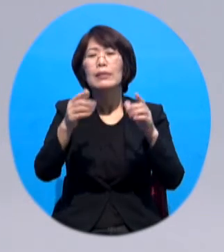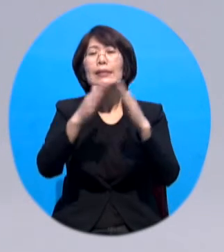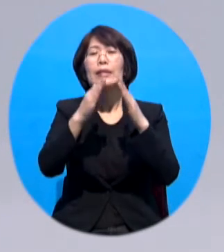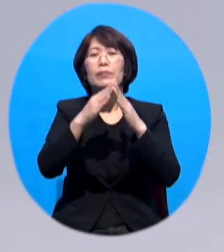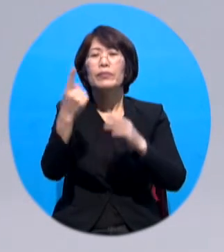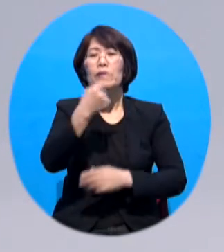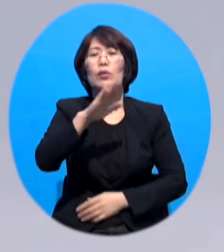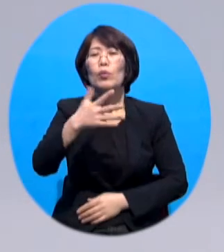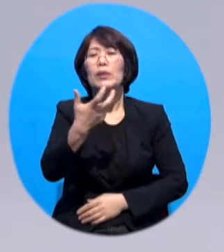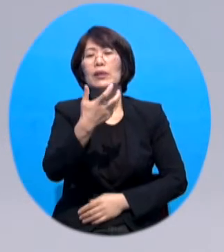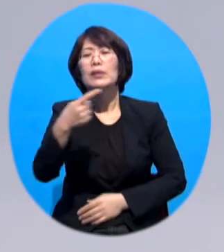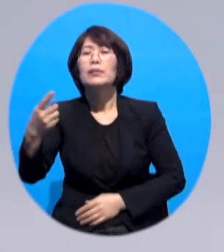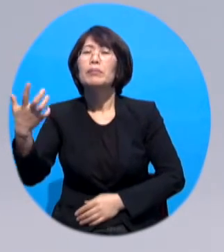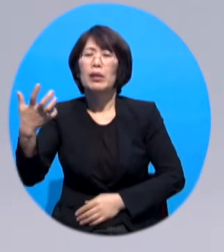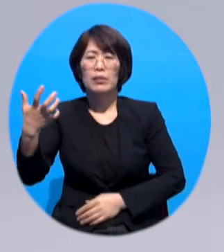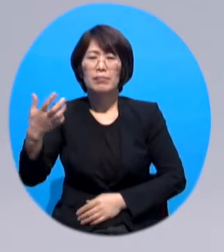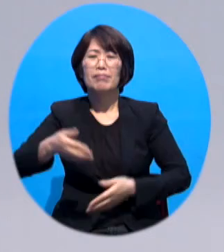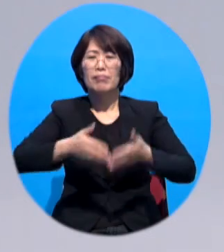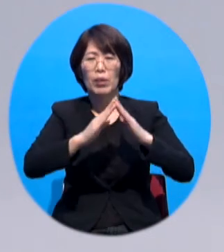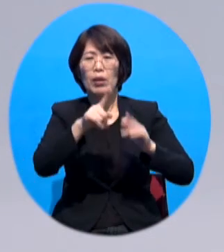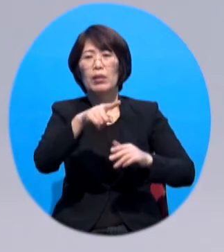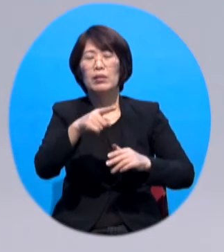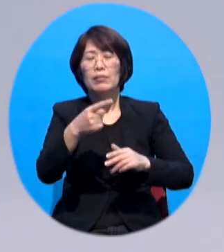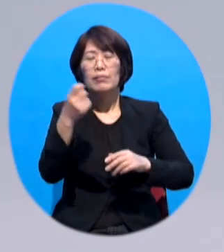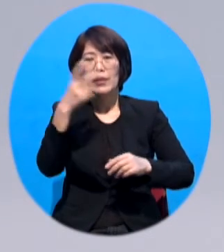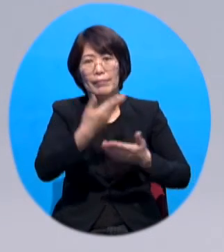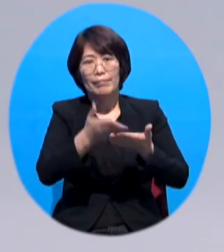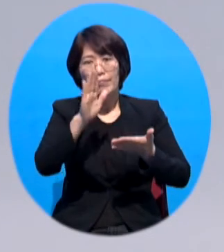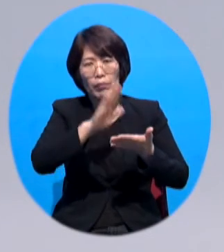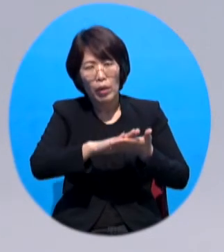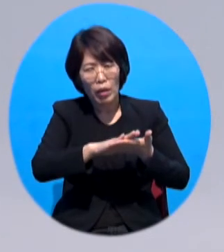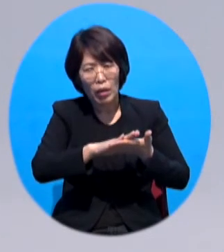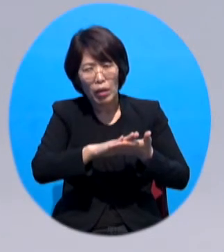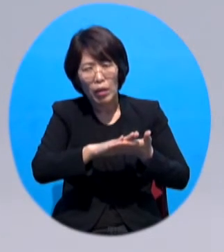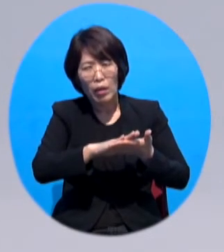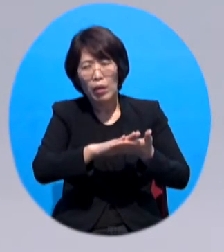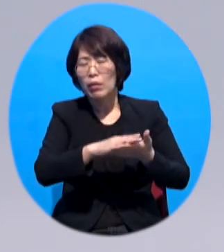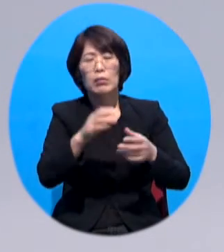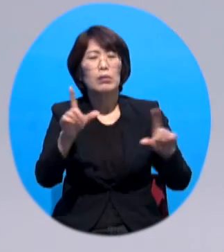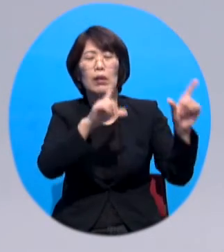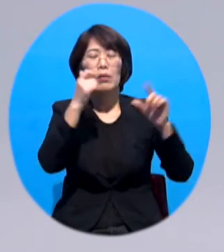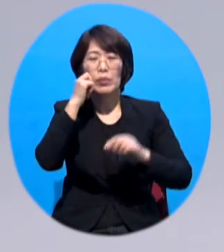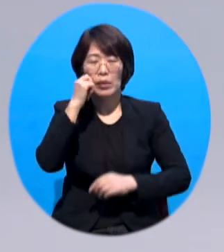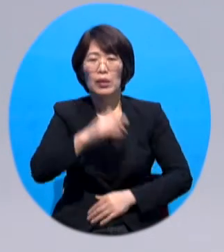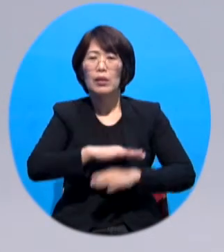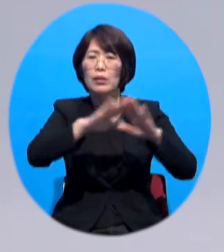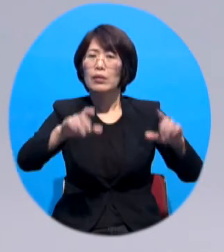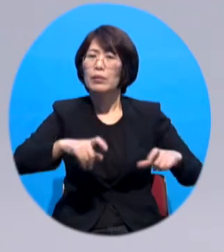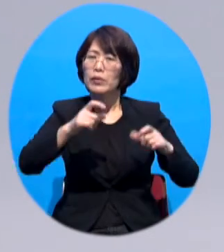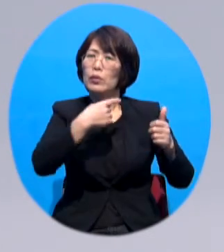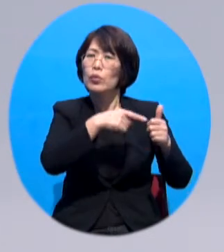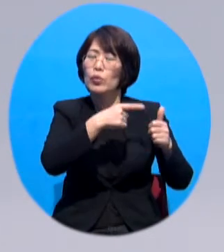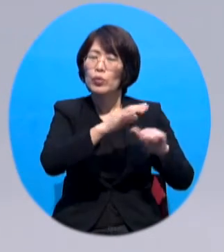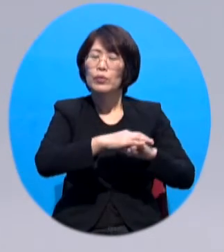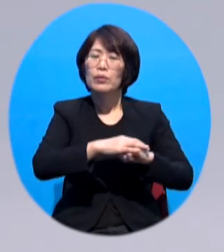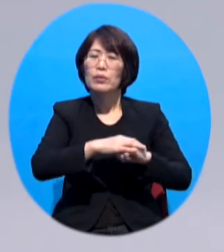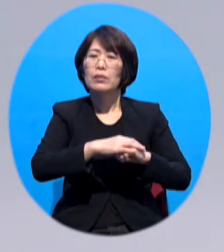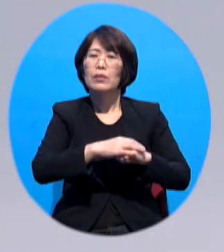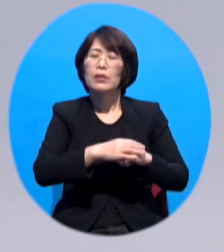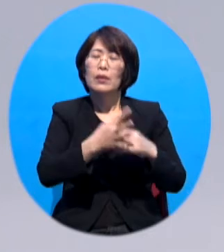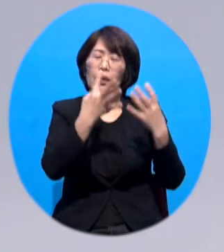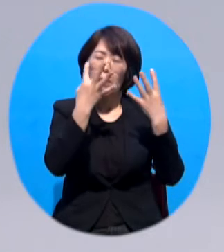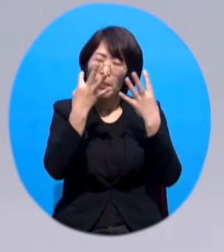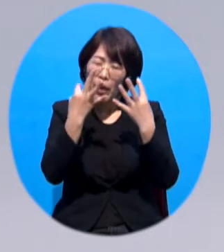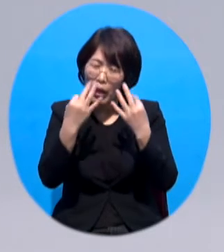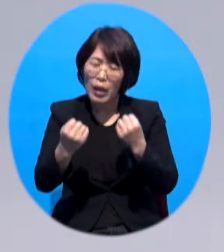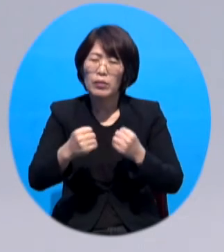1970년 80 년대 지워져서 리모델링을 해도 거주하게 어려운 입장입니다 전남 교육에는 이루 말할 수 없이